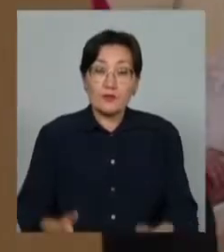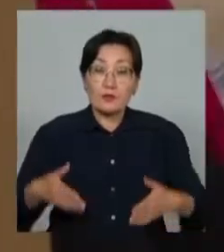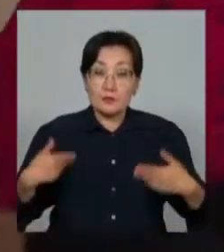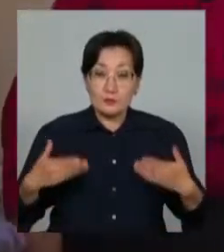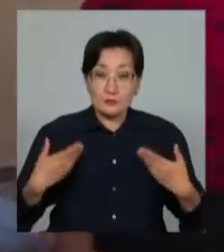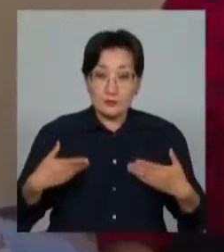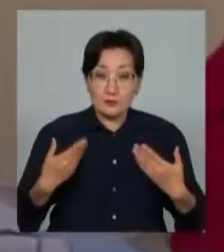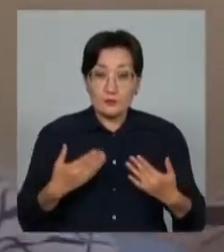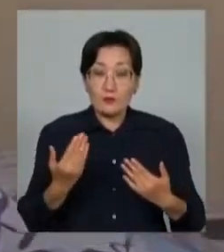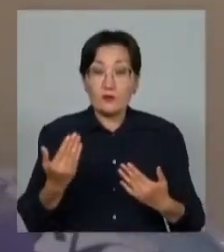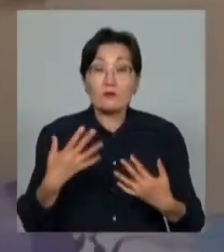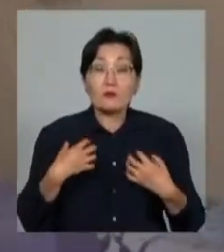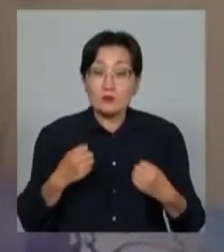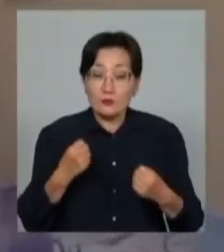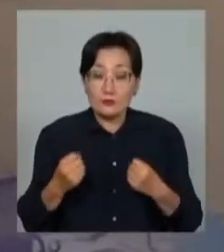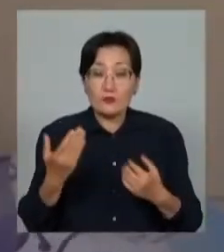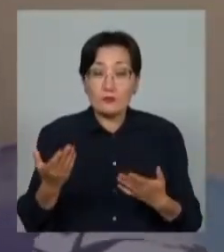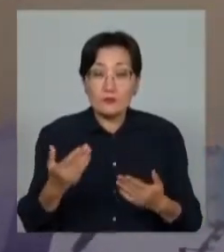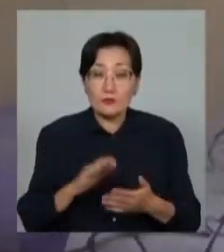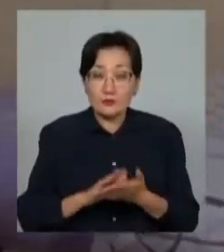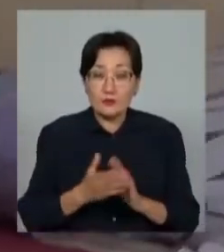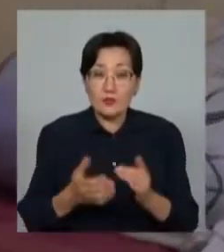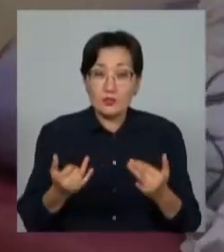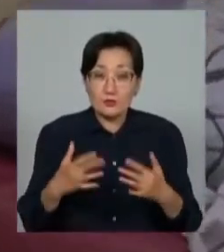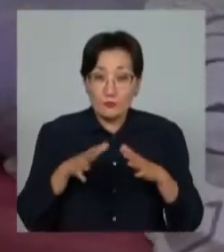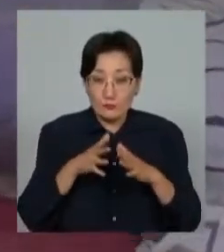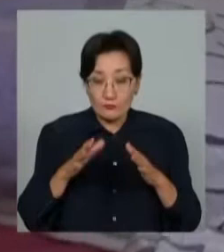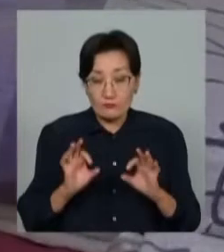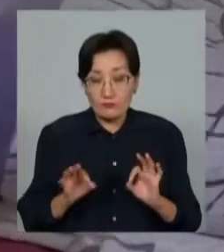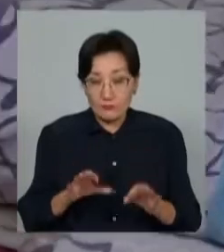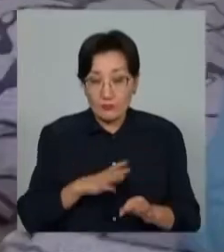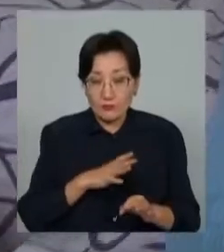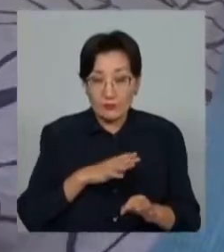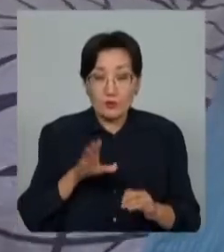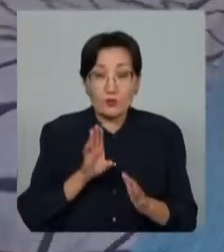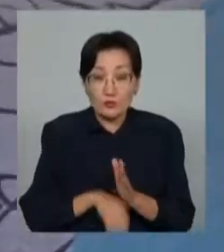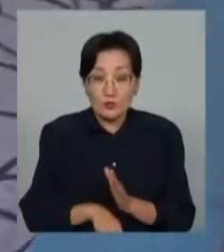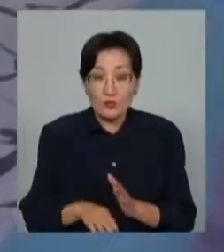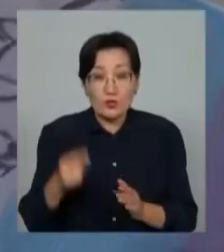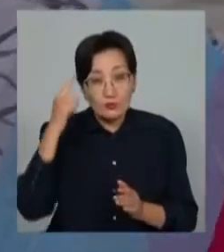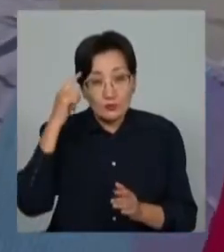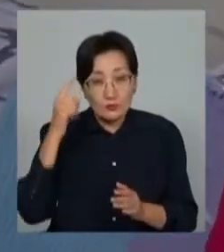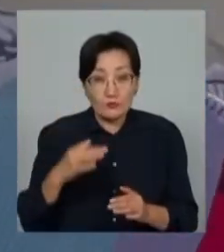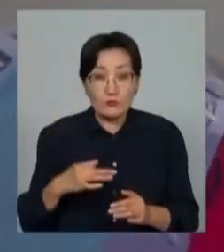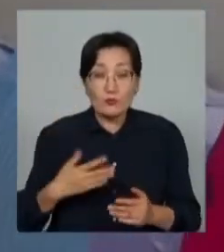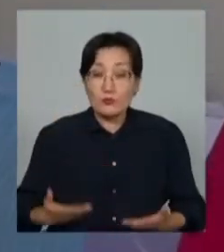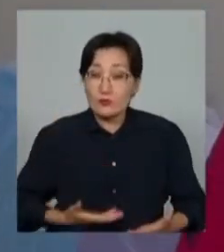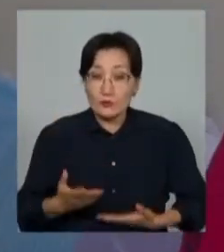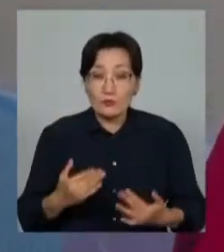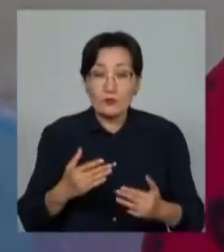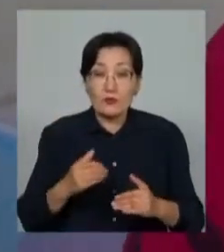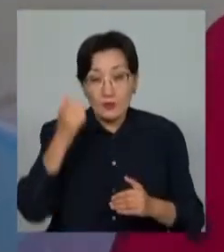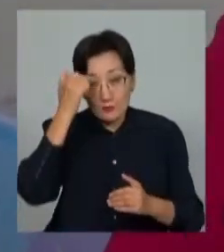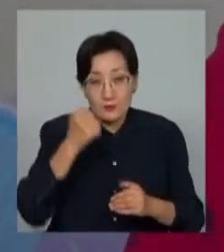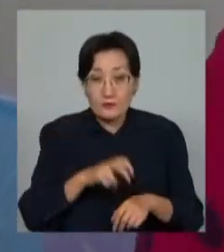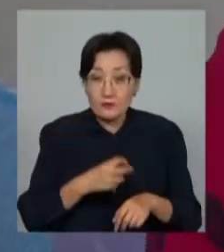Здравствуйте. Как ваше здоровье, как ваше состояние? Сейчас более-менее, было гораздо хуже. Думала, что не выживу. Спасибо